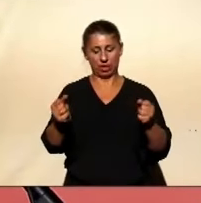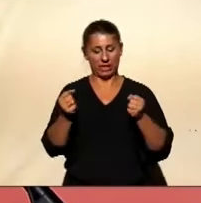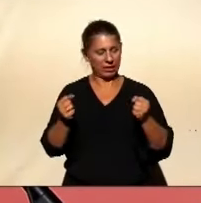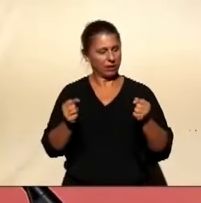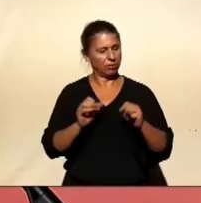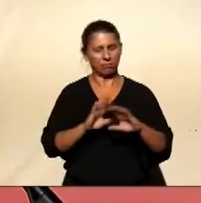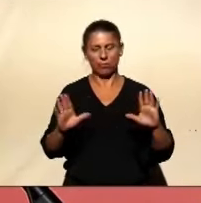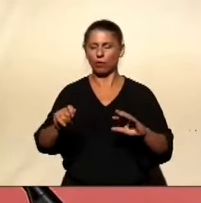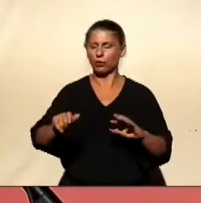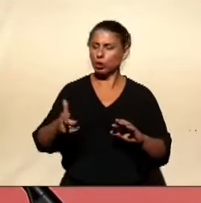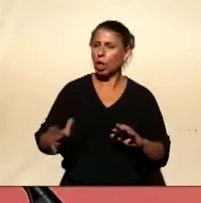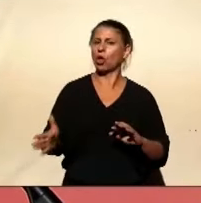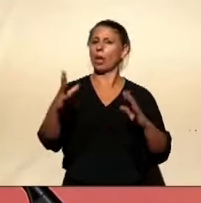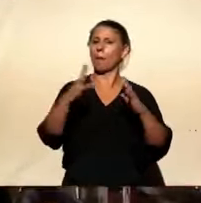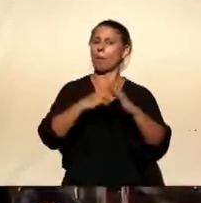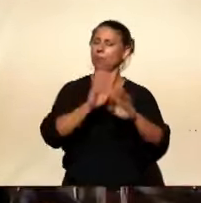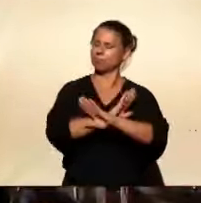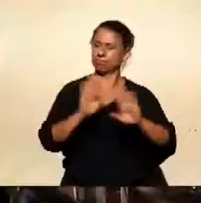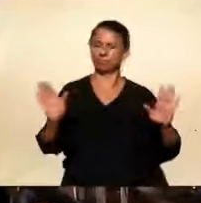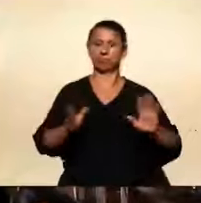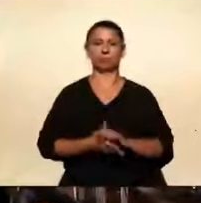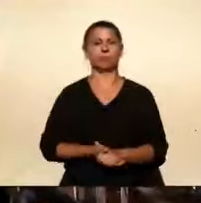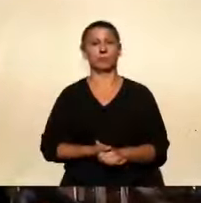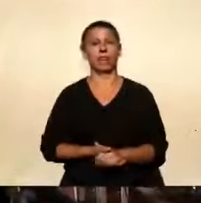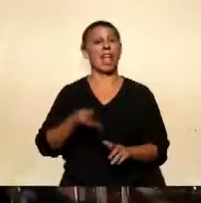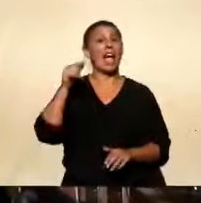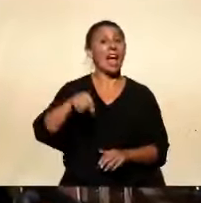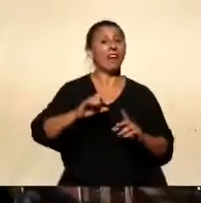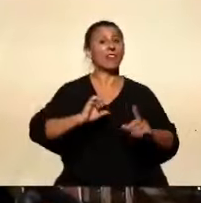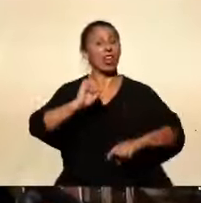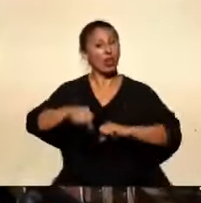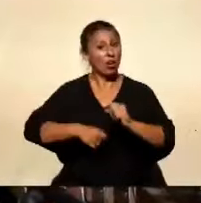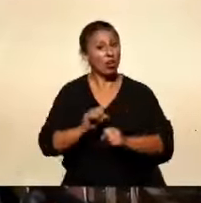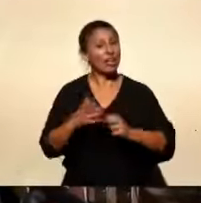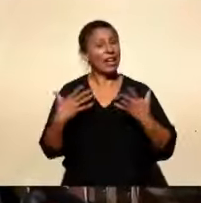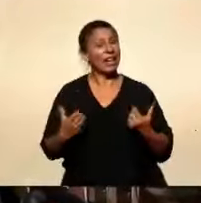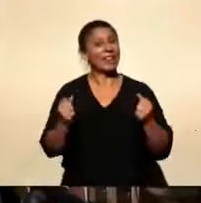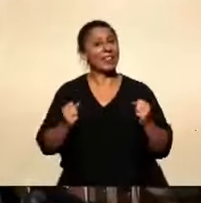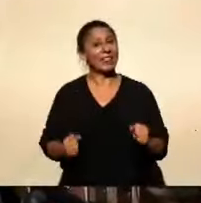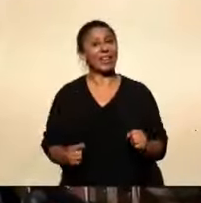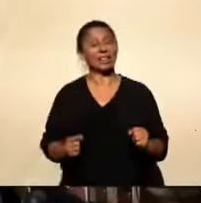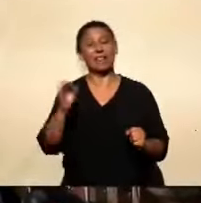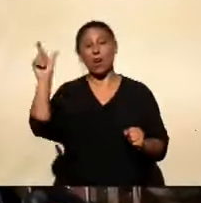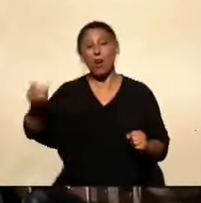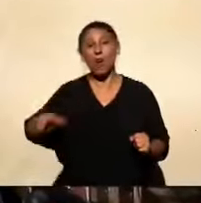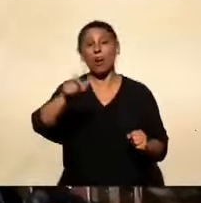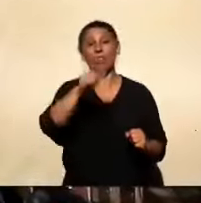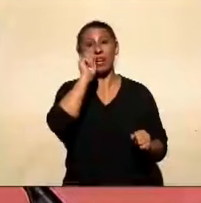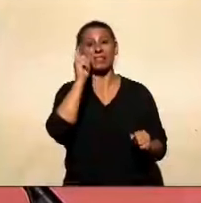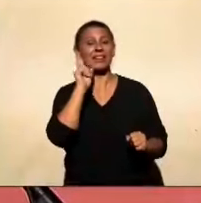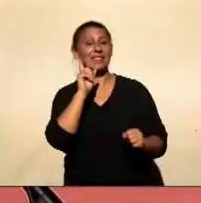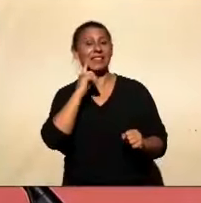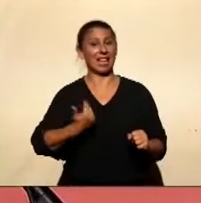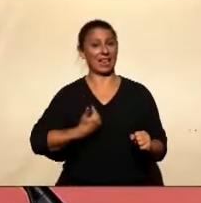κρίσεις, φτώχεια, πόλεμο. Σε αυτό τον αγώνα έχει θέση κάθε νέος και νέα